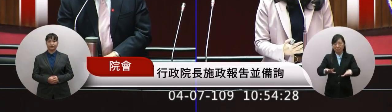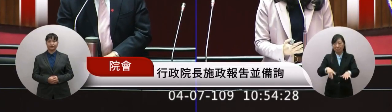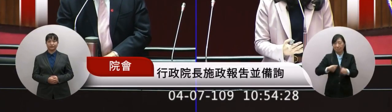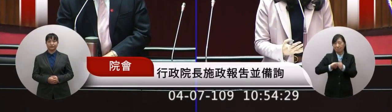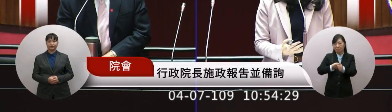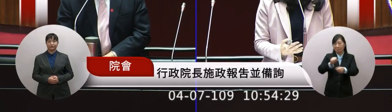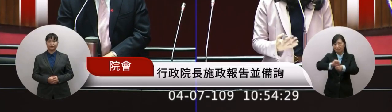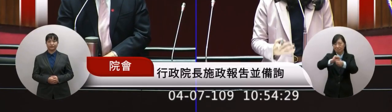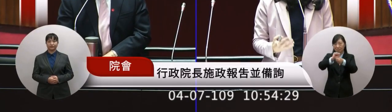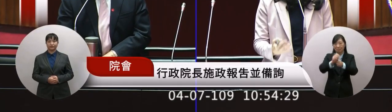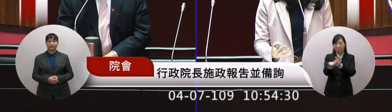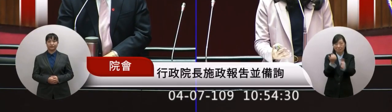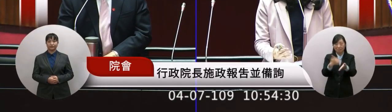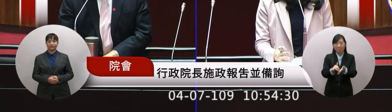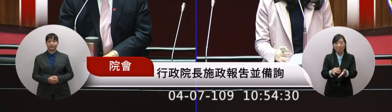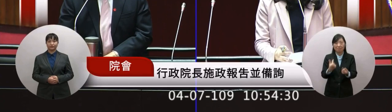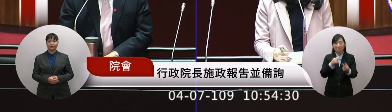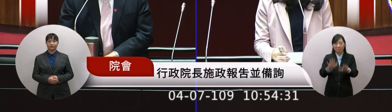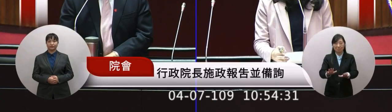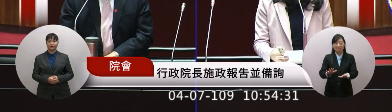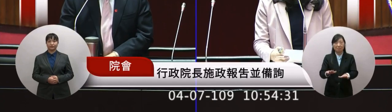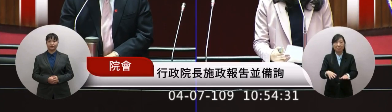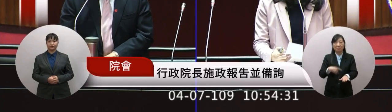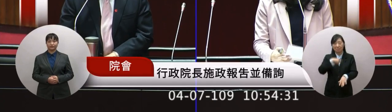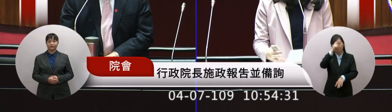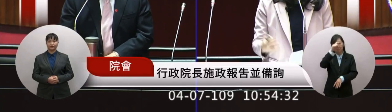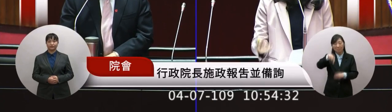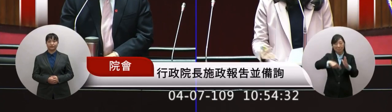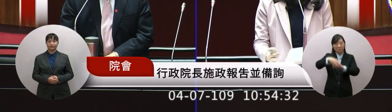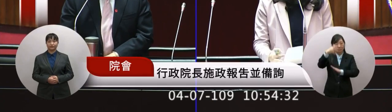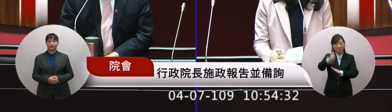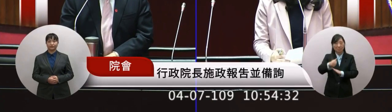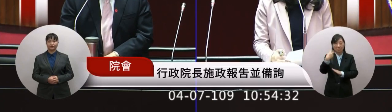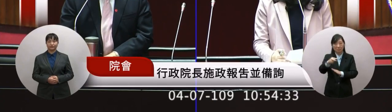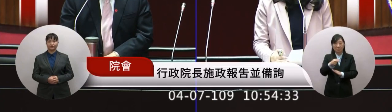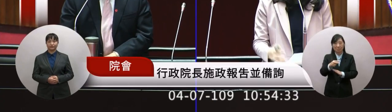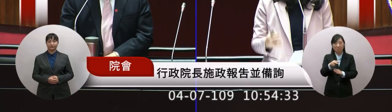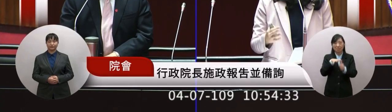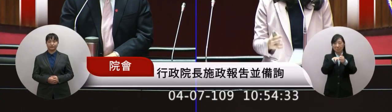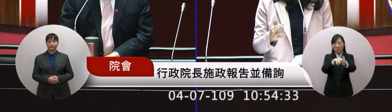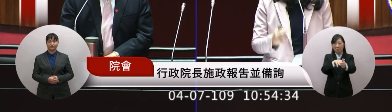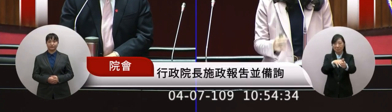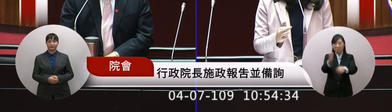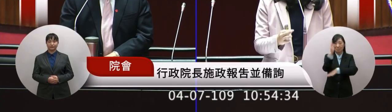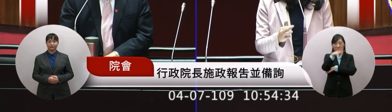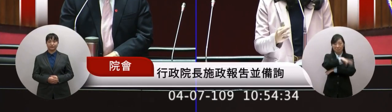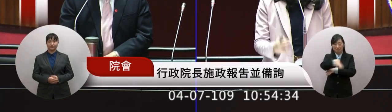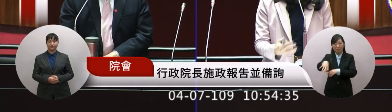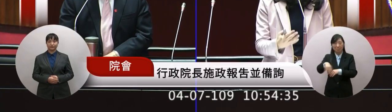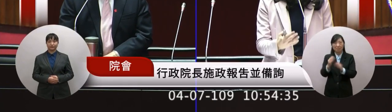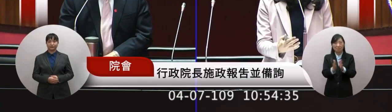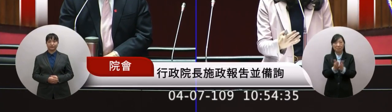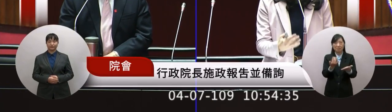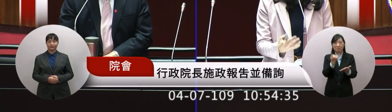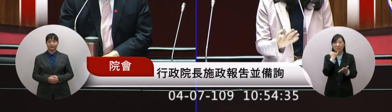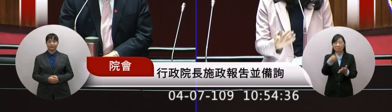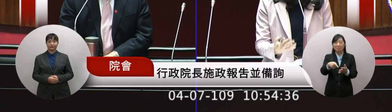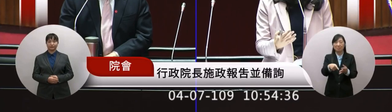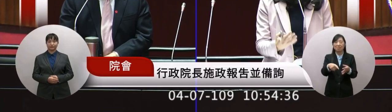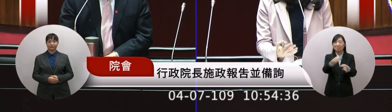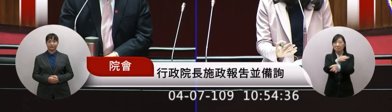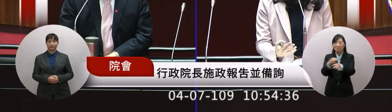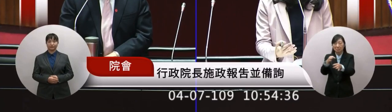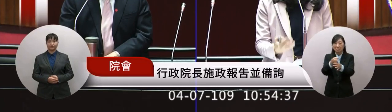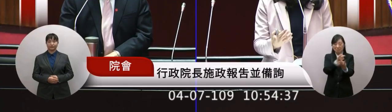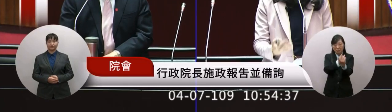加预算来讲的话，本席在这边是真的希望院长来好好带领一下各部会，说我们能够真的把这些受冲击的产业仔